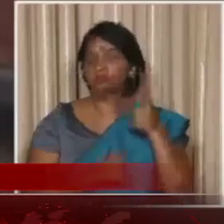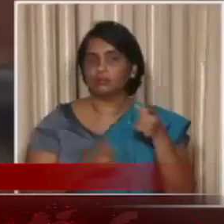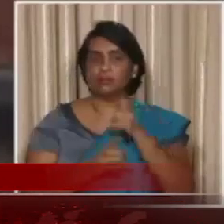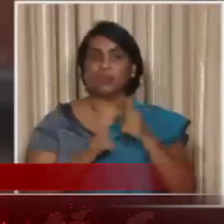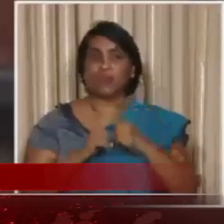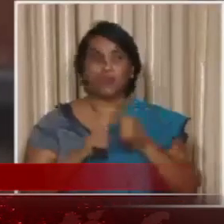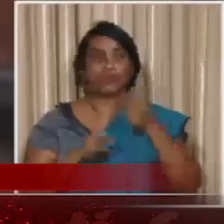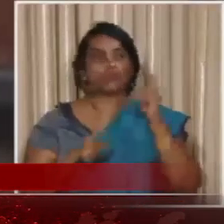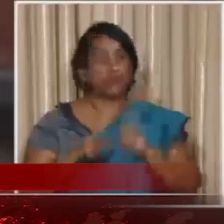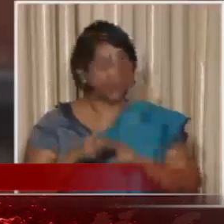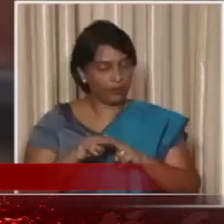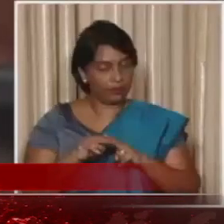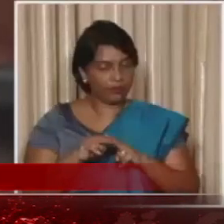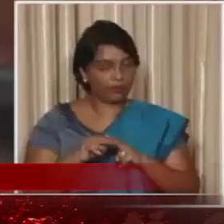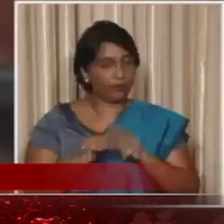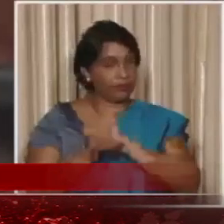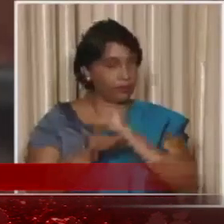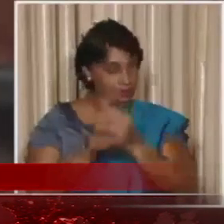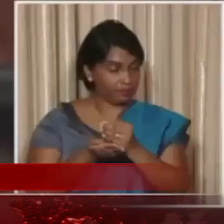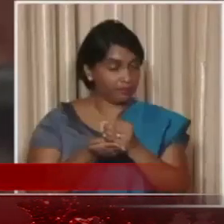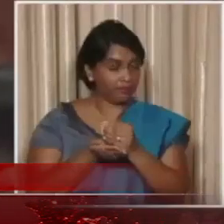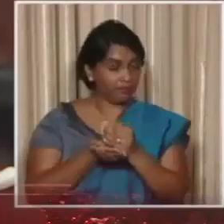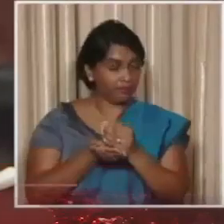සේවක අරසාධක අරමුදලට